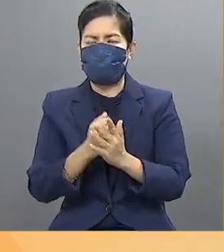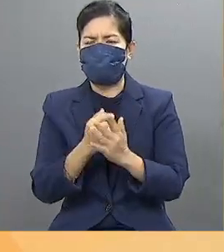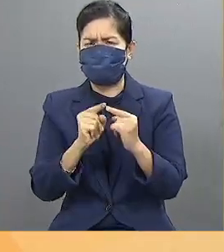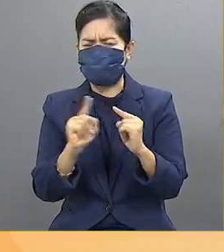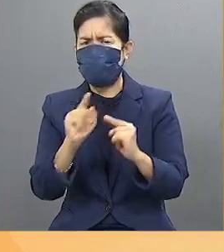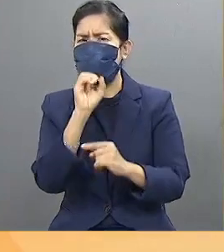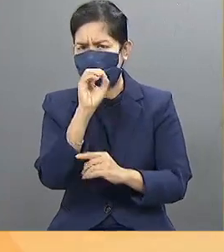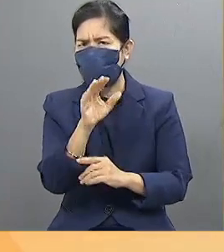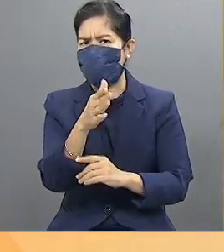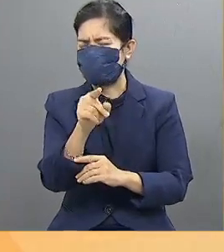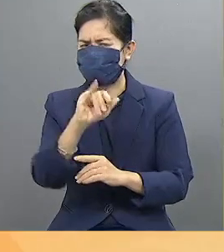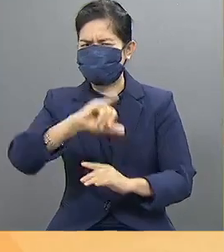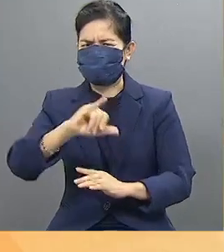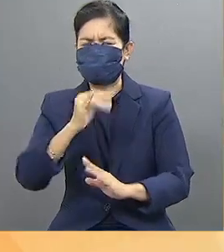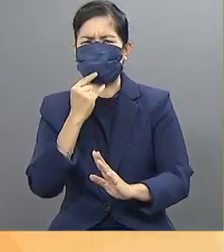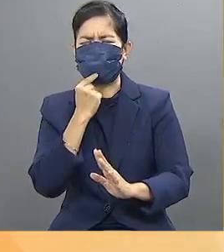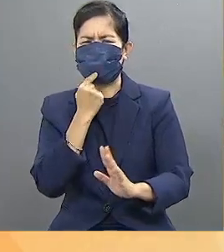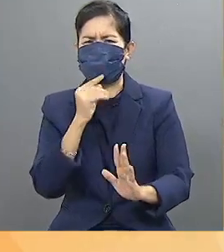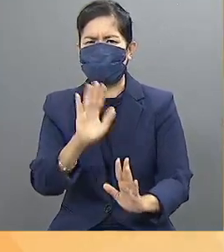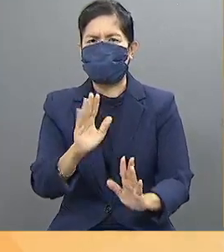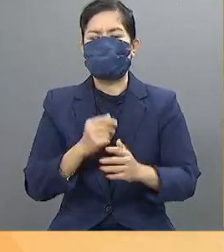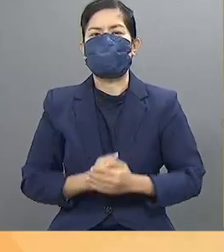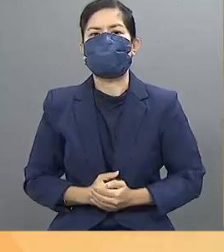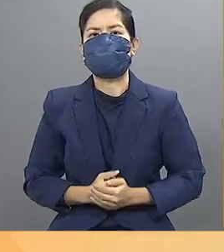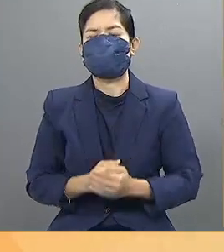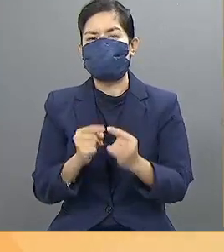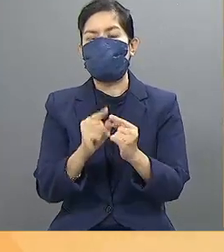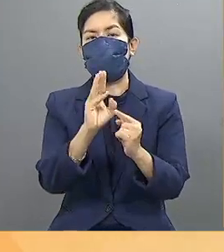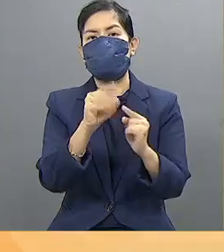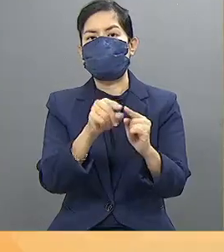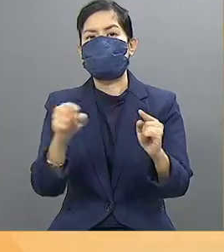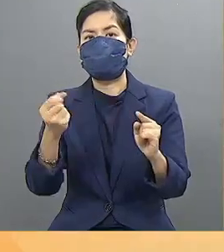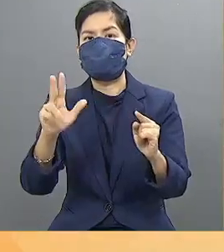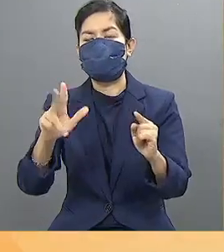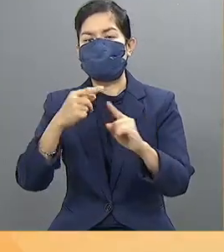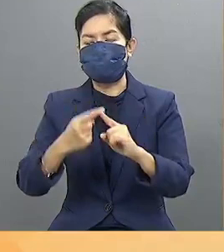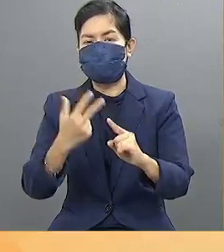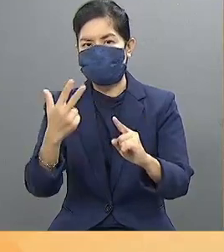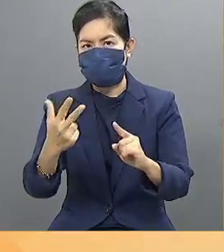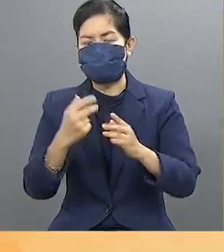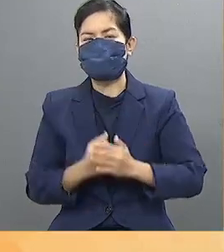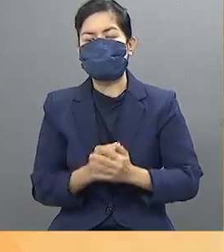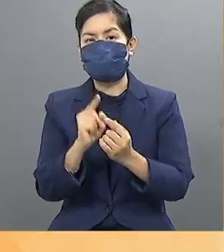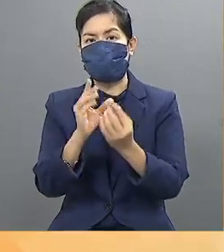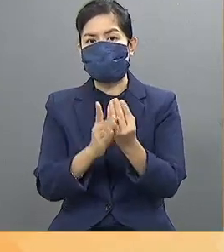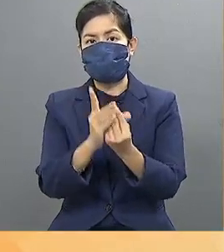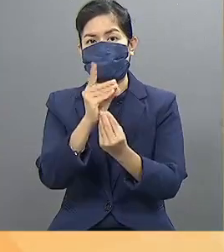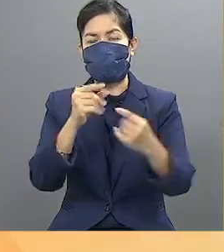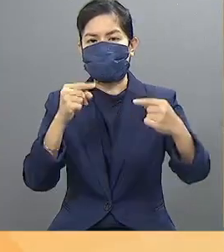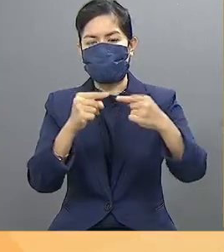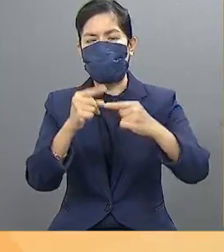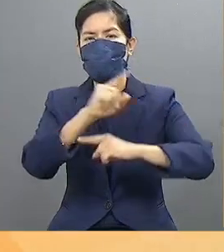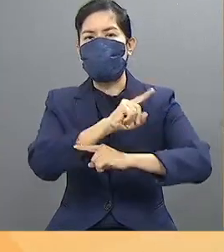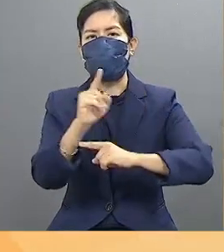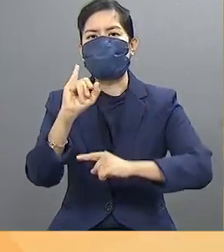อเคเห็นบอกว่าเมื่อวันที่6ถึง13มีนาคมที่ผ่านมาใช่ไหมคะเป็นสัปดาห์วันไตโลกนะคะแล้วก็ทางสมาคม